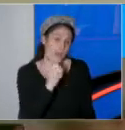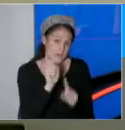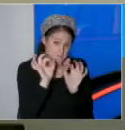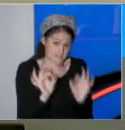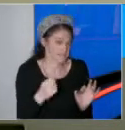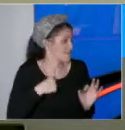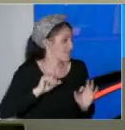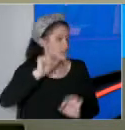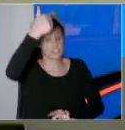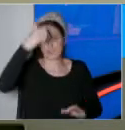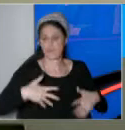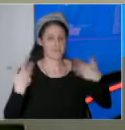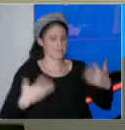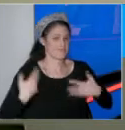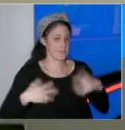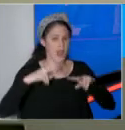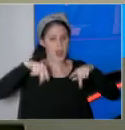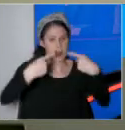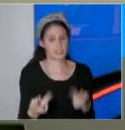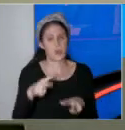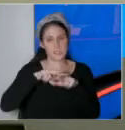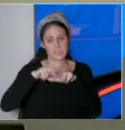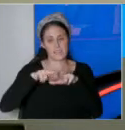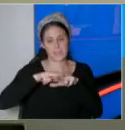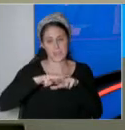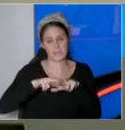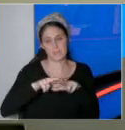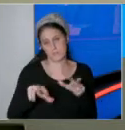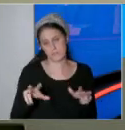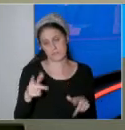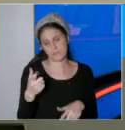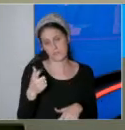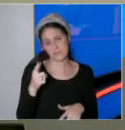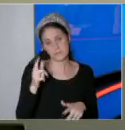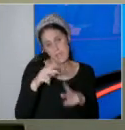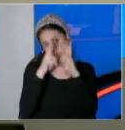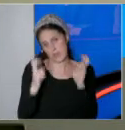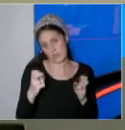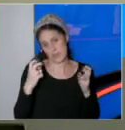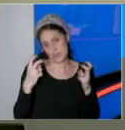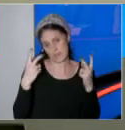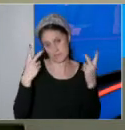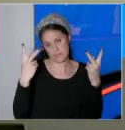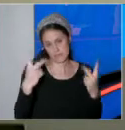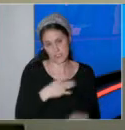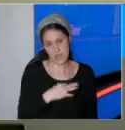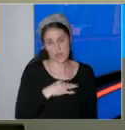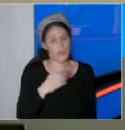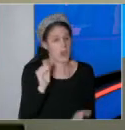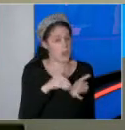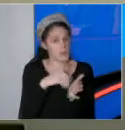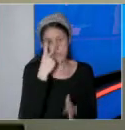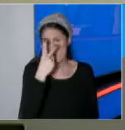ובשמחה אני אחזור לשים את הצבעים בגרפיקות היומיומיות שלנו. אני עוד לא רואה את זה קורה, אני עוד לא רואה שיש